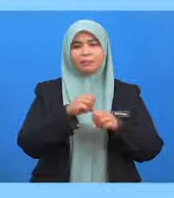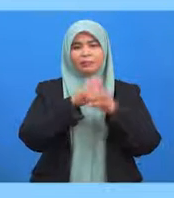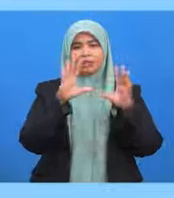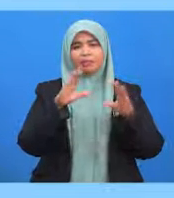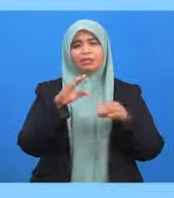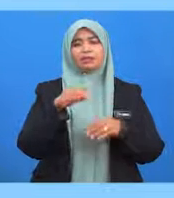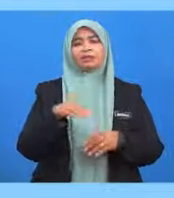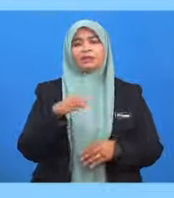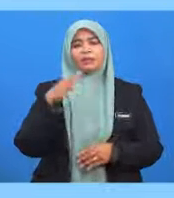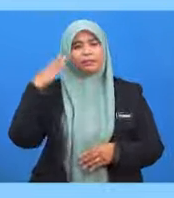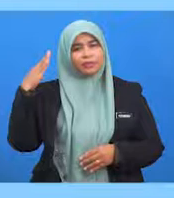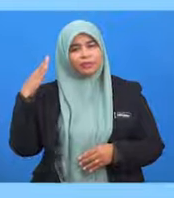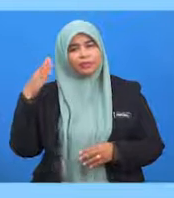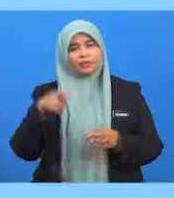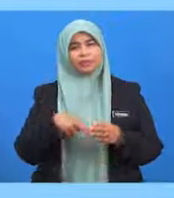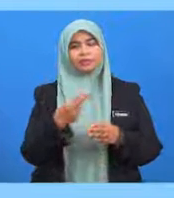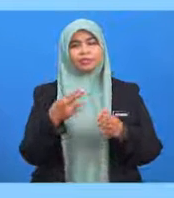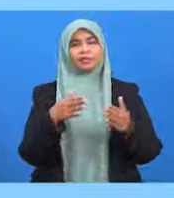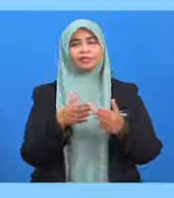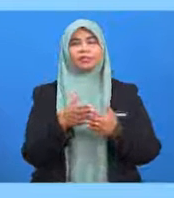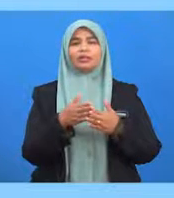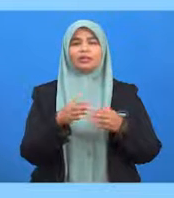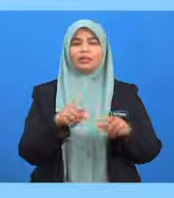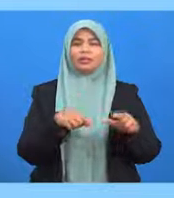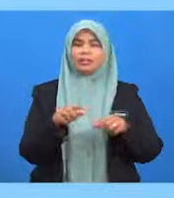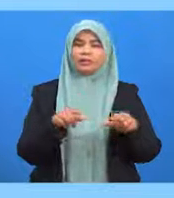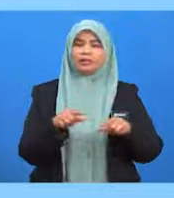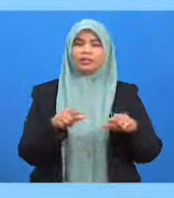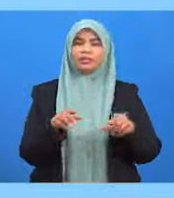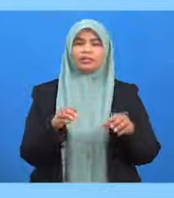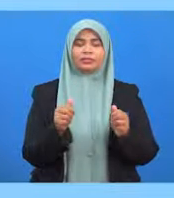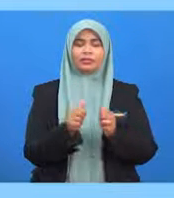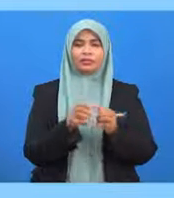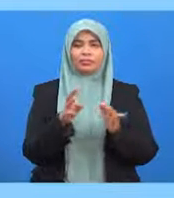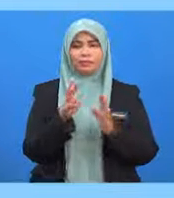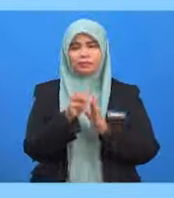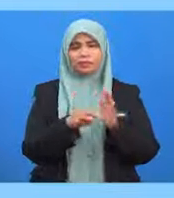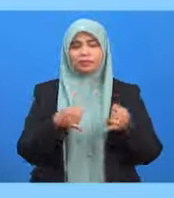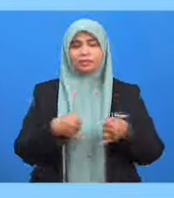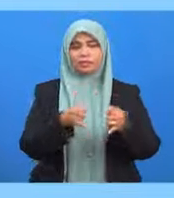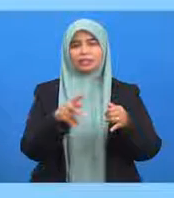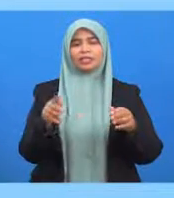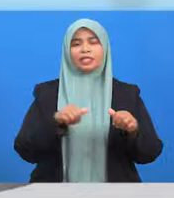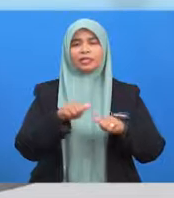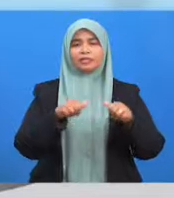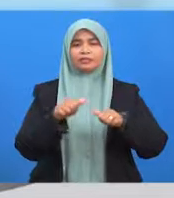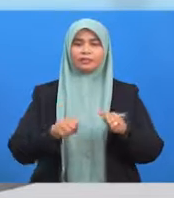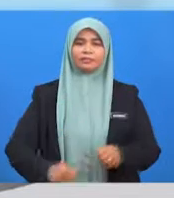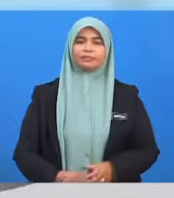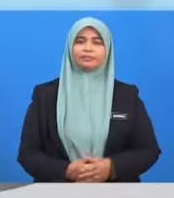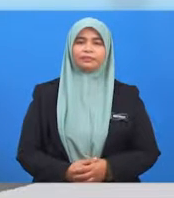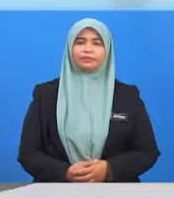menyatakan bunyi dihasilkan oleh getaran dengan menjalankan aktiviti.